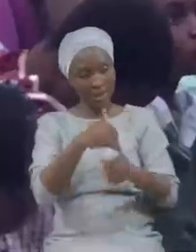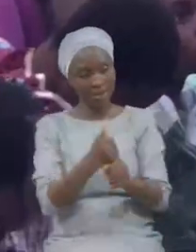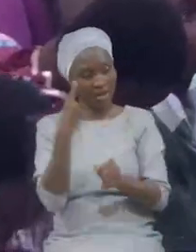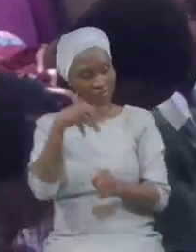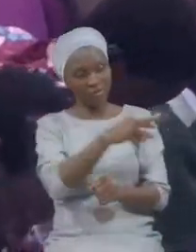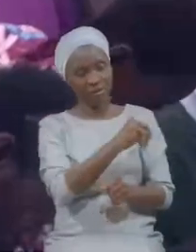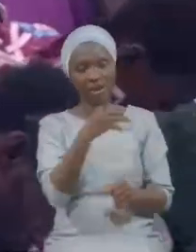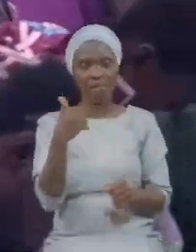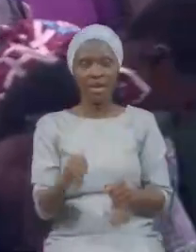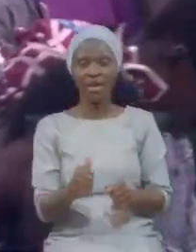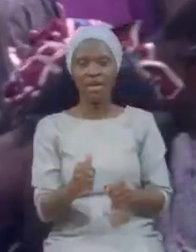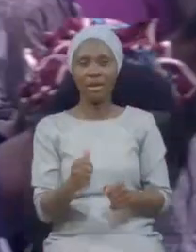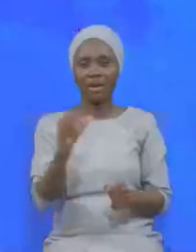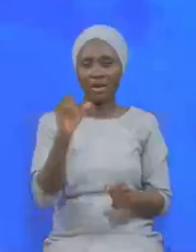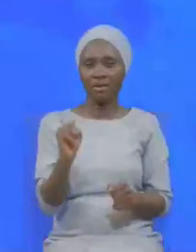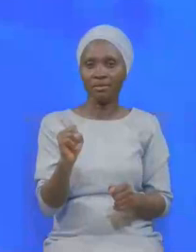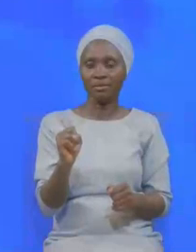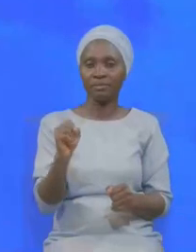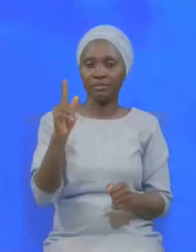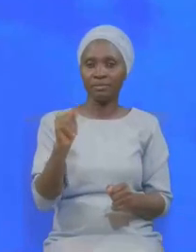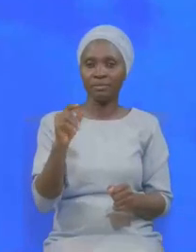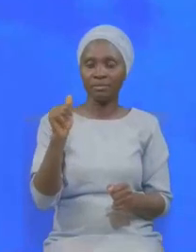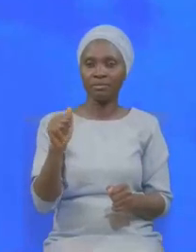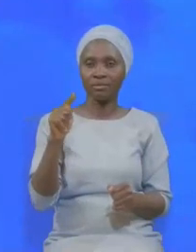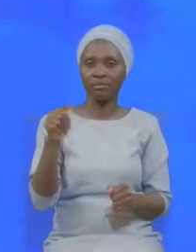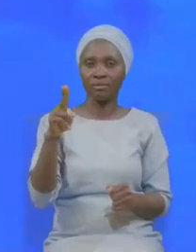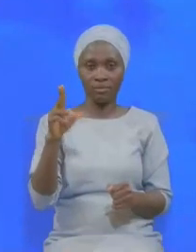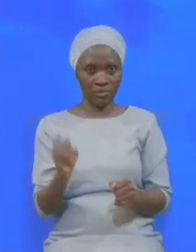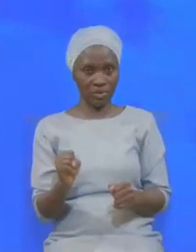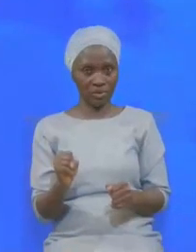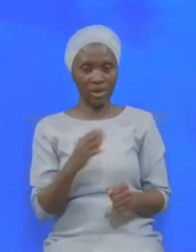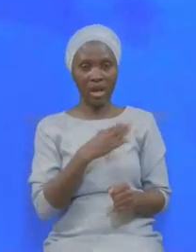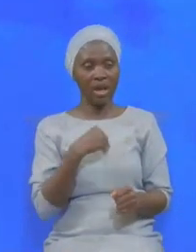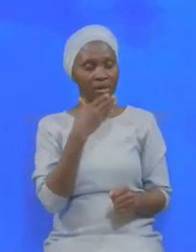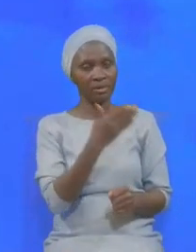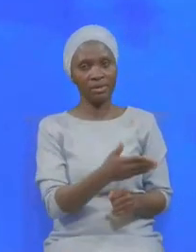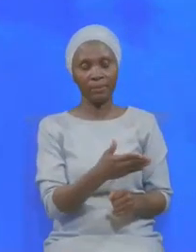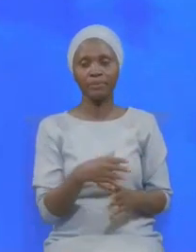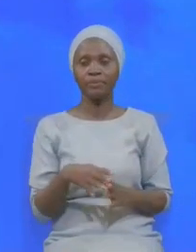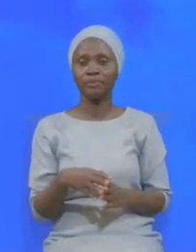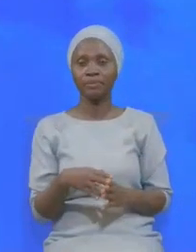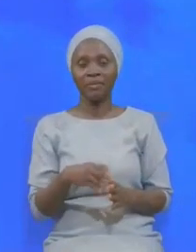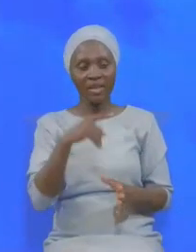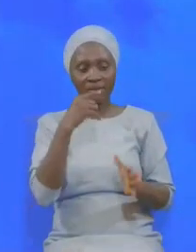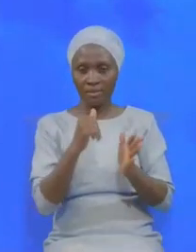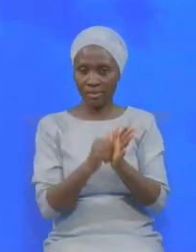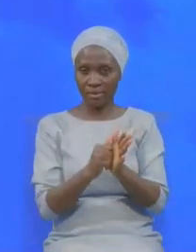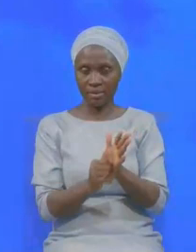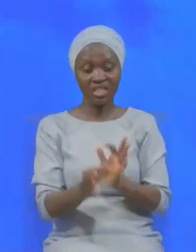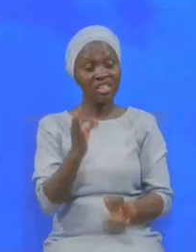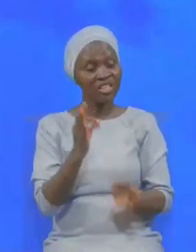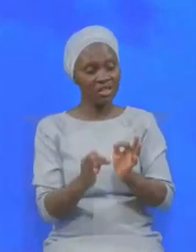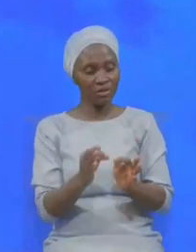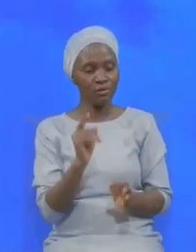Ce fut là que l'Éternel donna au peuple des lois et des ordonnances, et ce fut là qu'il le mit à l'épreuve et dit, « Si